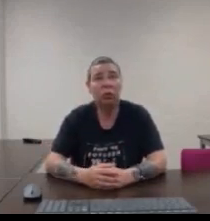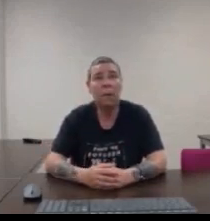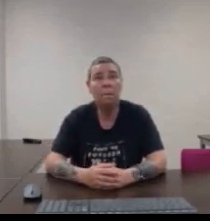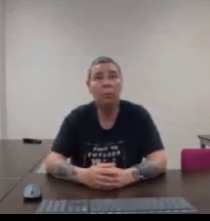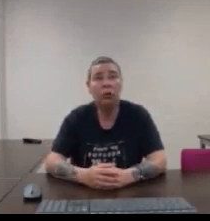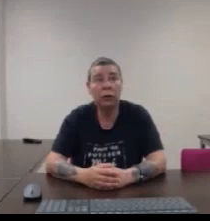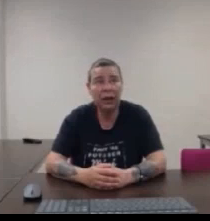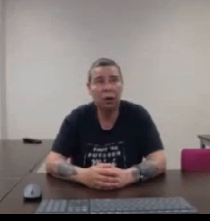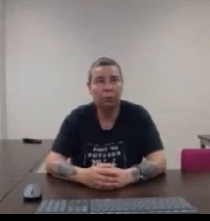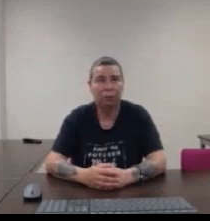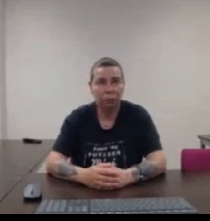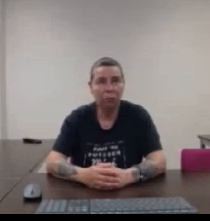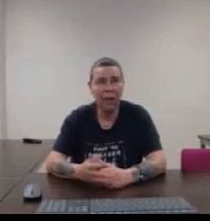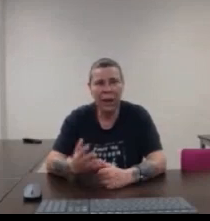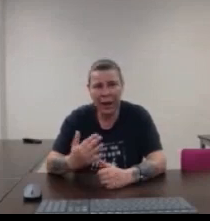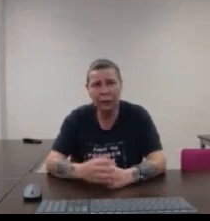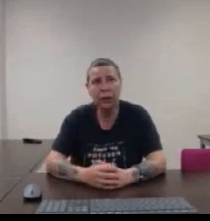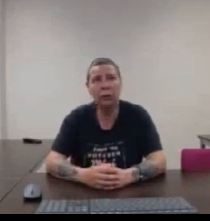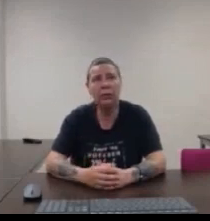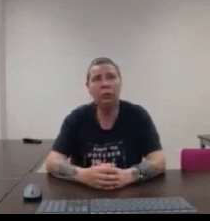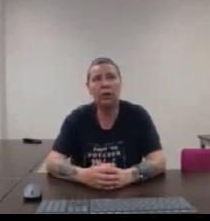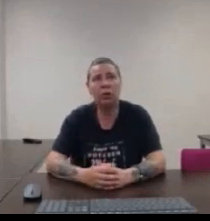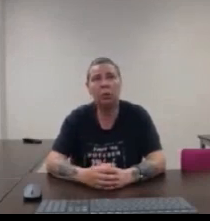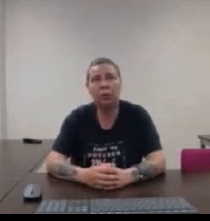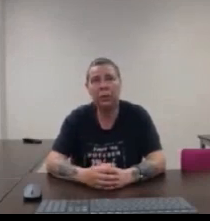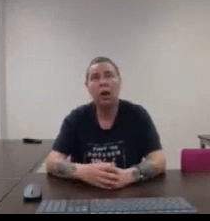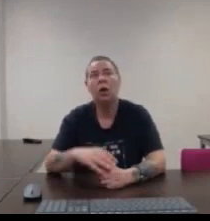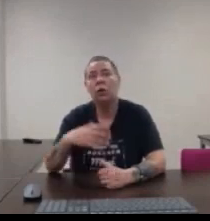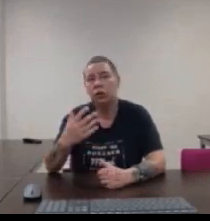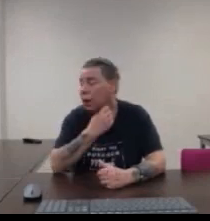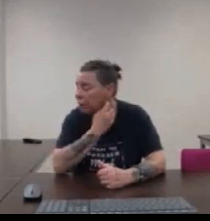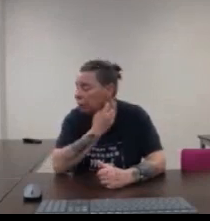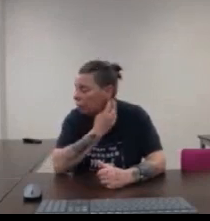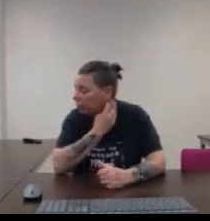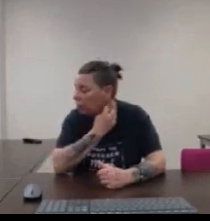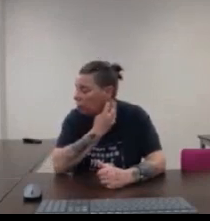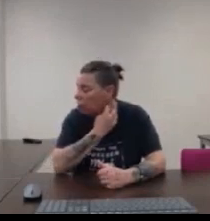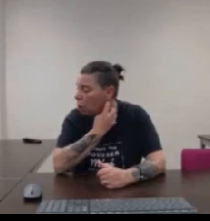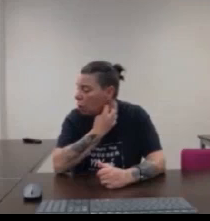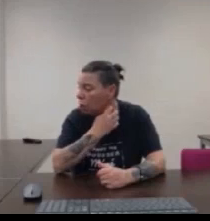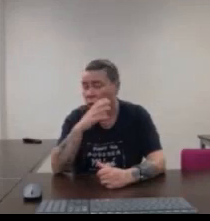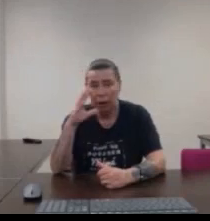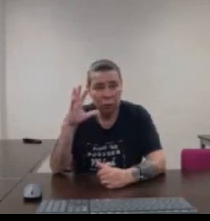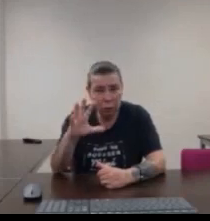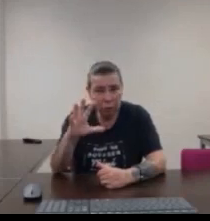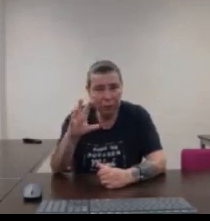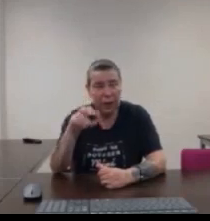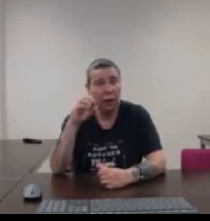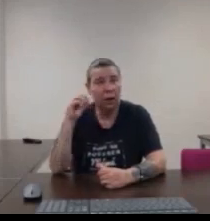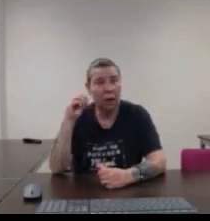l'utilisation de votre écran. Elle a évoqué aussi tout à l'heure le repose-pied. je le répète pour l'info,